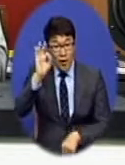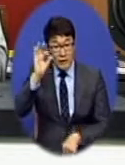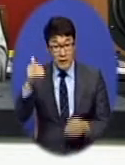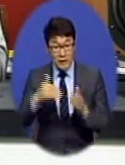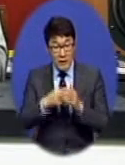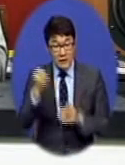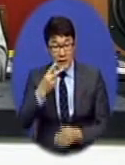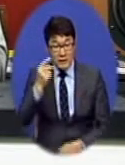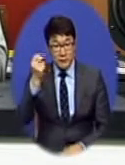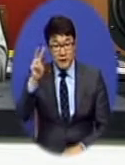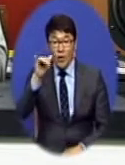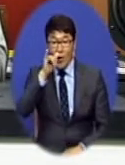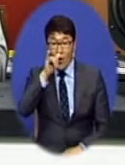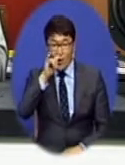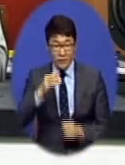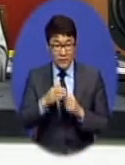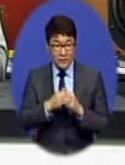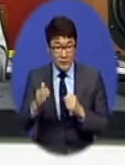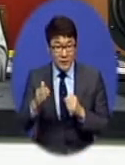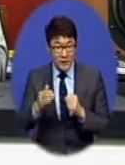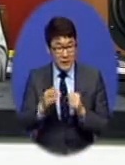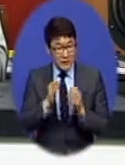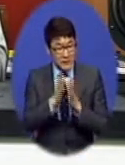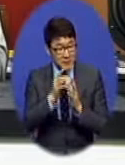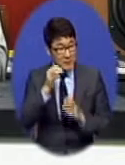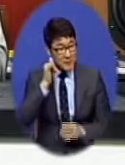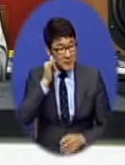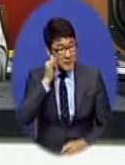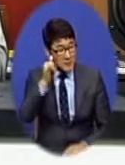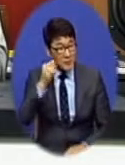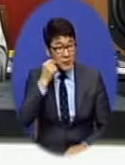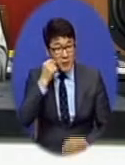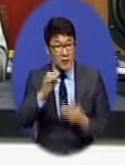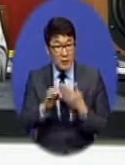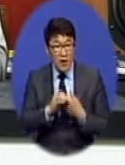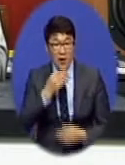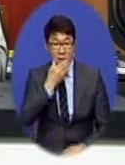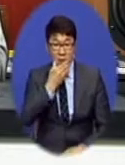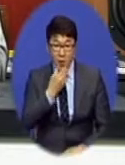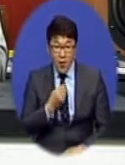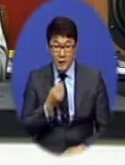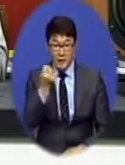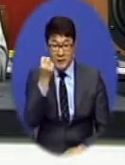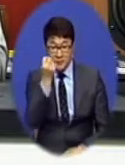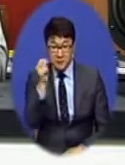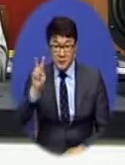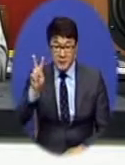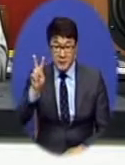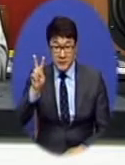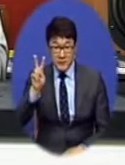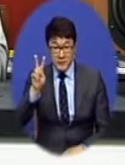다시 재방송을 해요. 그리고 만약에 그걸 직접 못 보여드리시면 저희 그 복지 그리고 TV